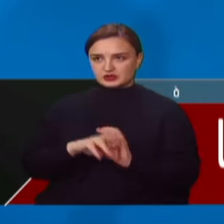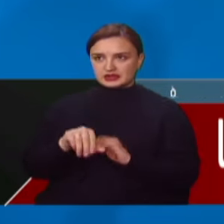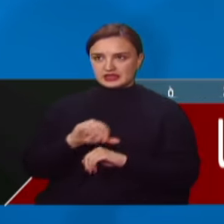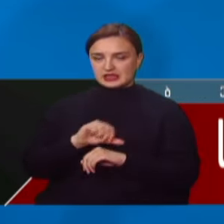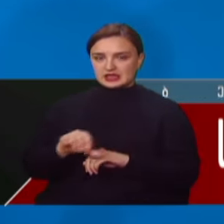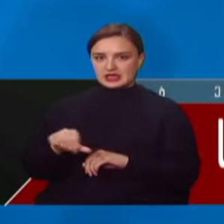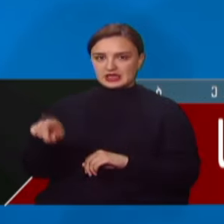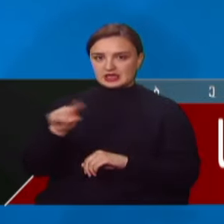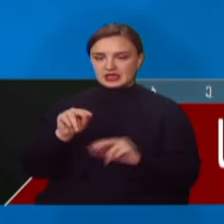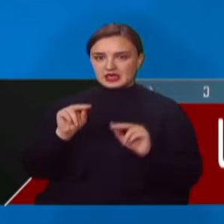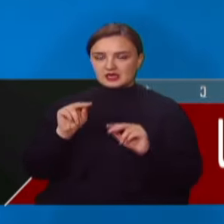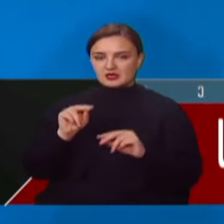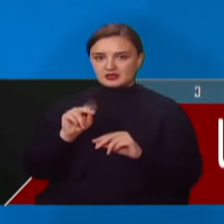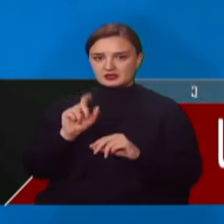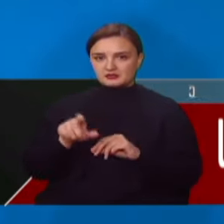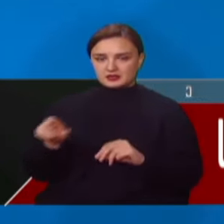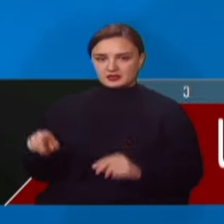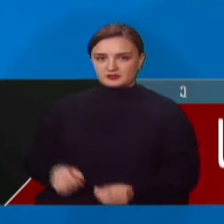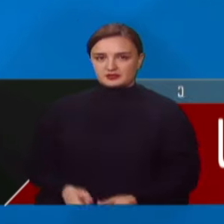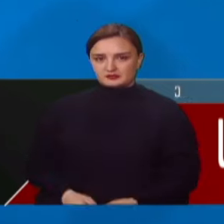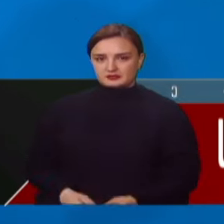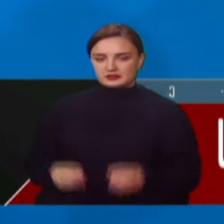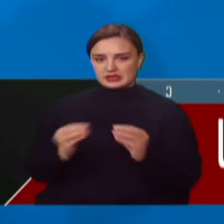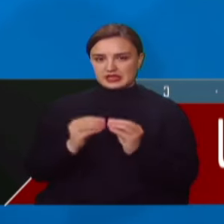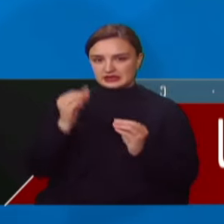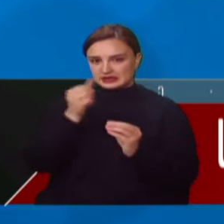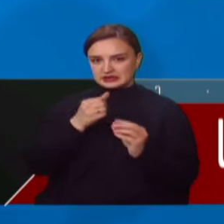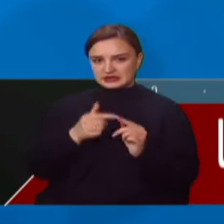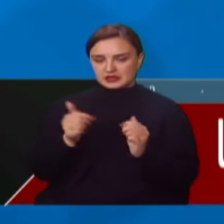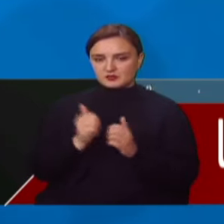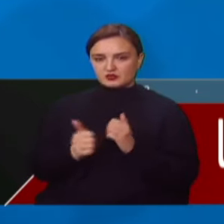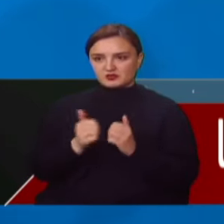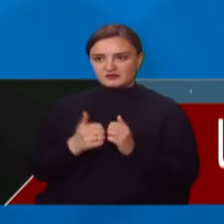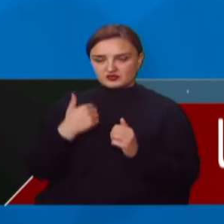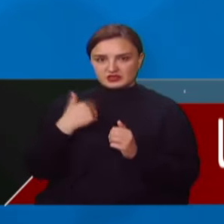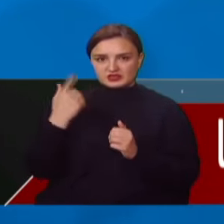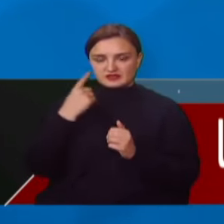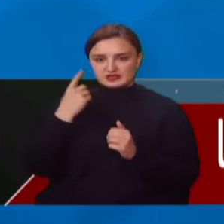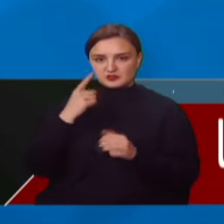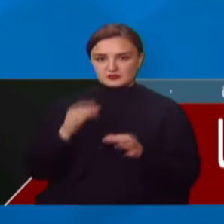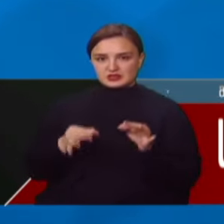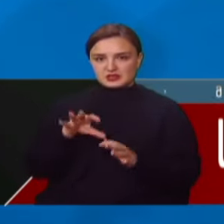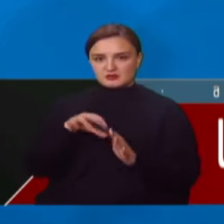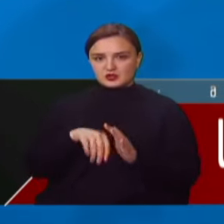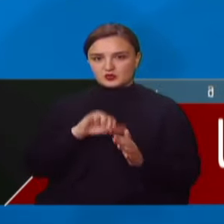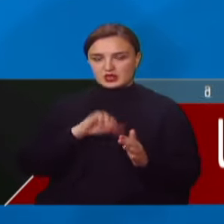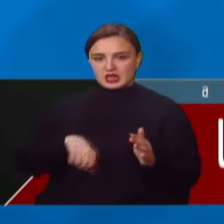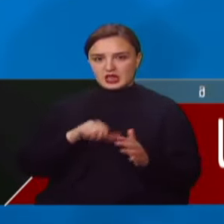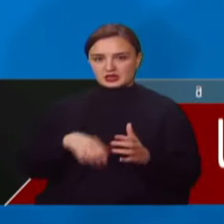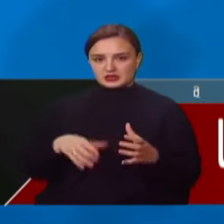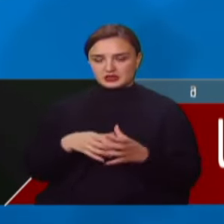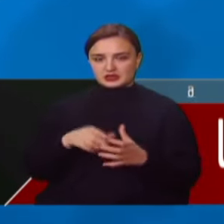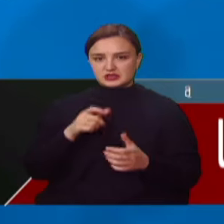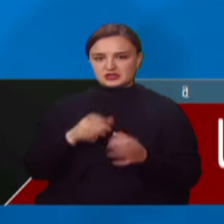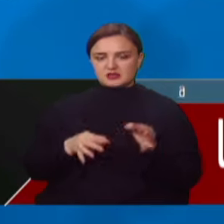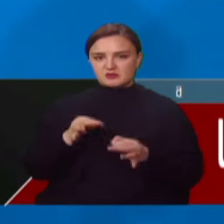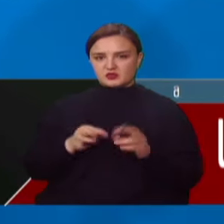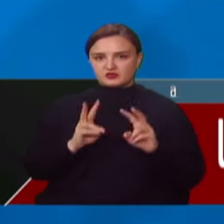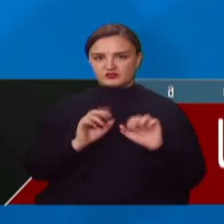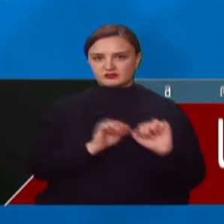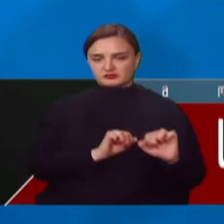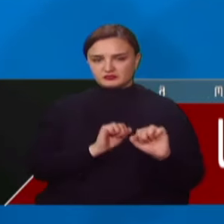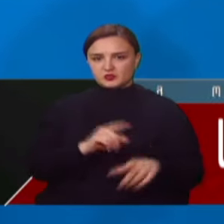გარე არაკეთილმოსურვებლები. 10 წელია მუდმივად გვესმის, რომ სასამართლოში კლანია, რომ სასამართლო მიკერძოებულია და